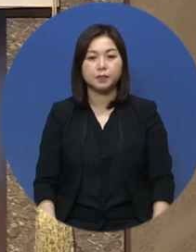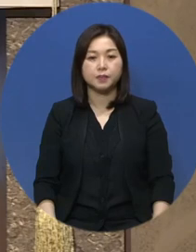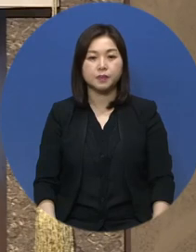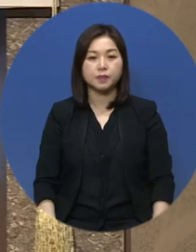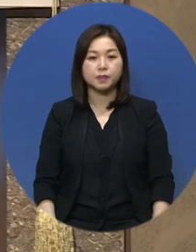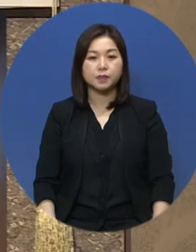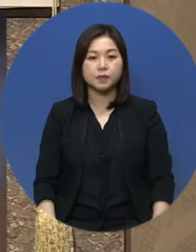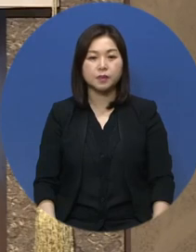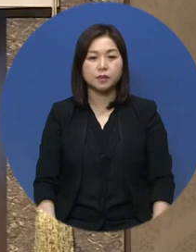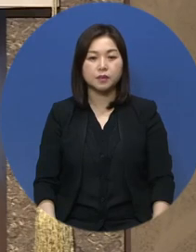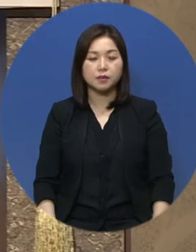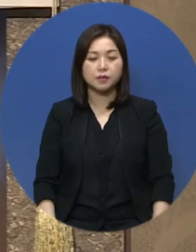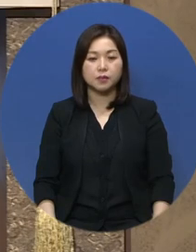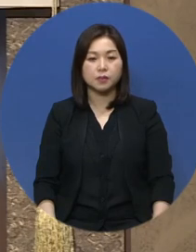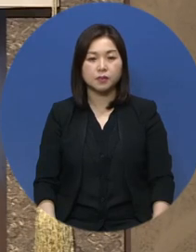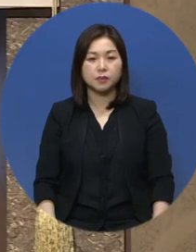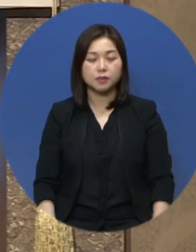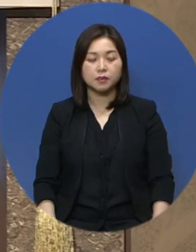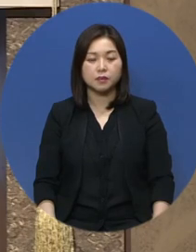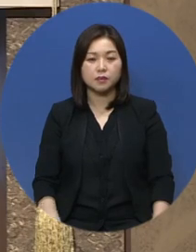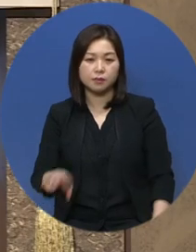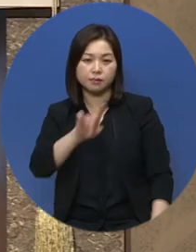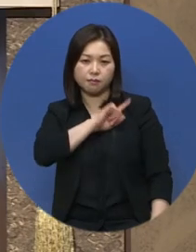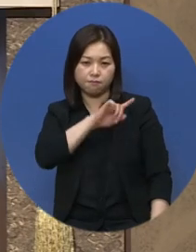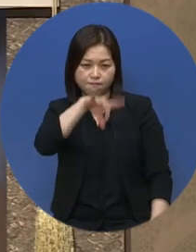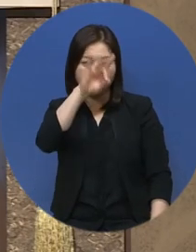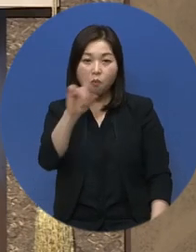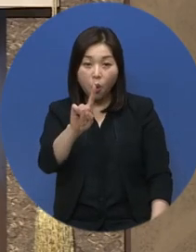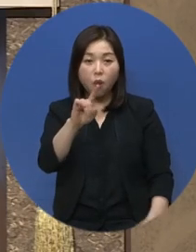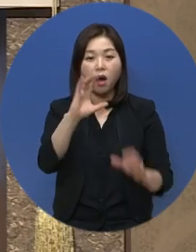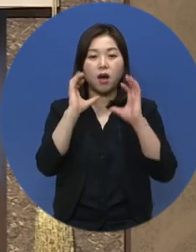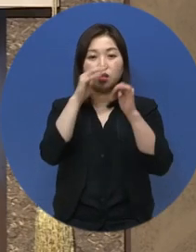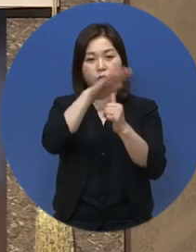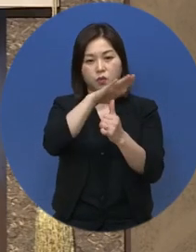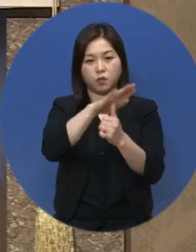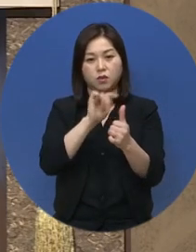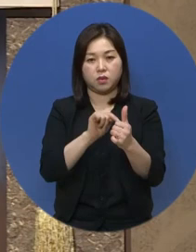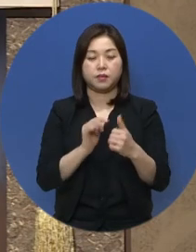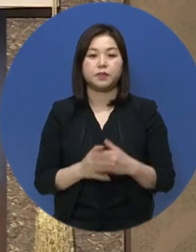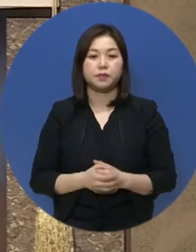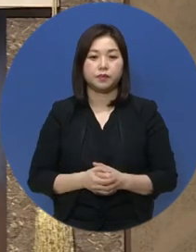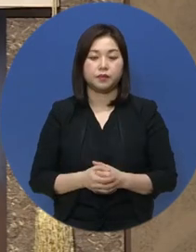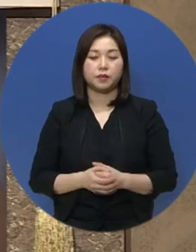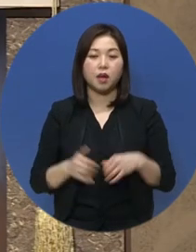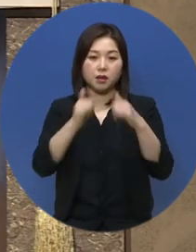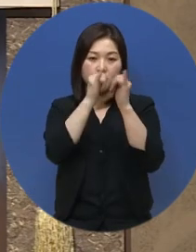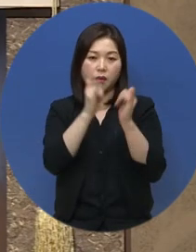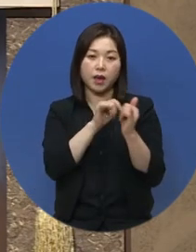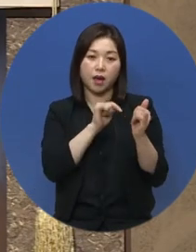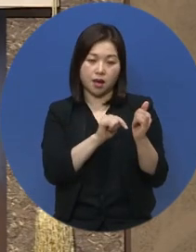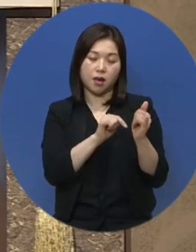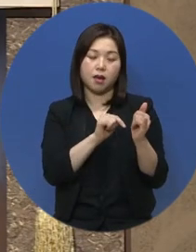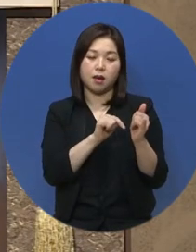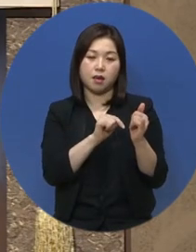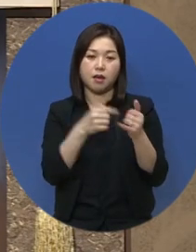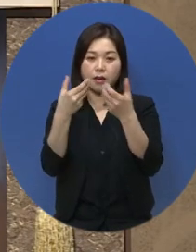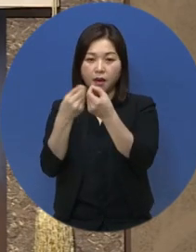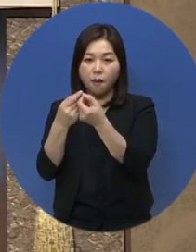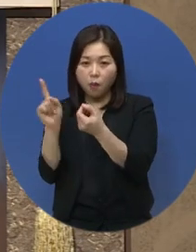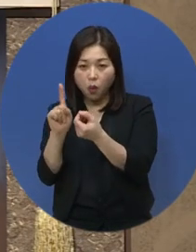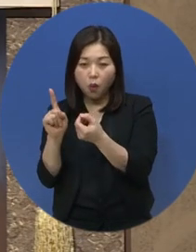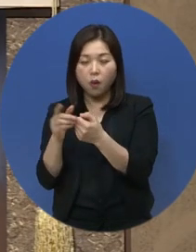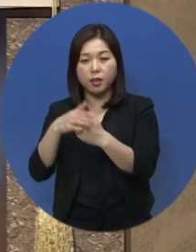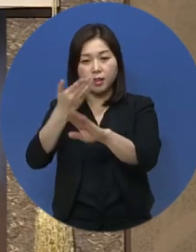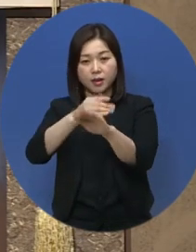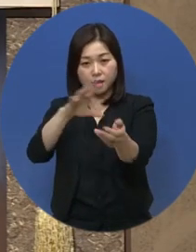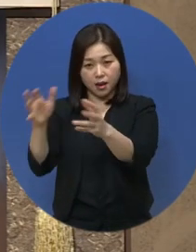다른 것보다도 저희는 이제 그 아동이 먼저인 것 같아요. 그래서 우리 사회가 예를 들어서 이제